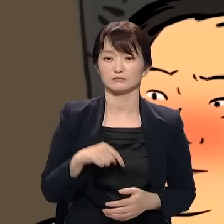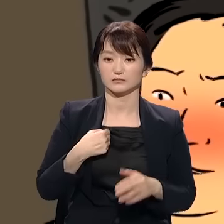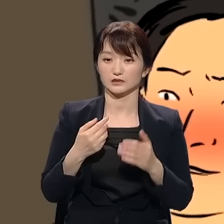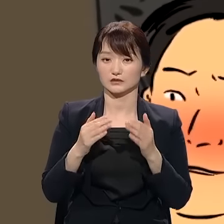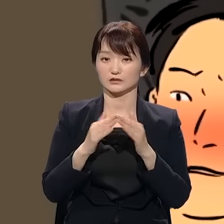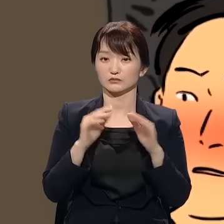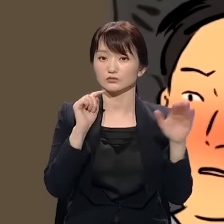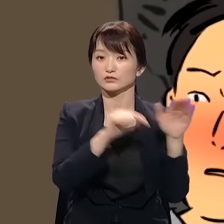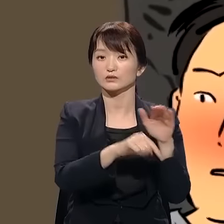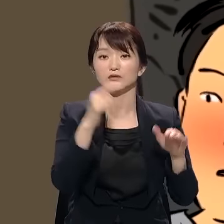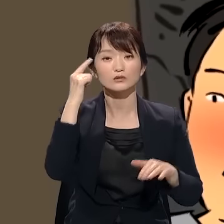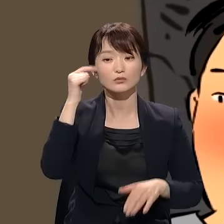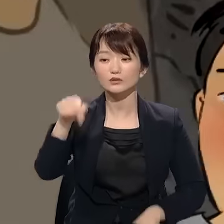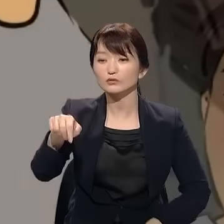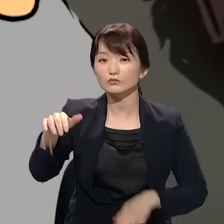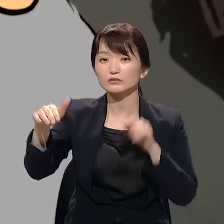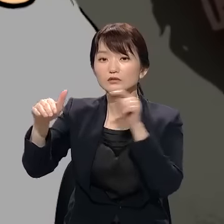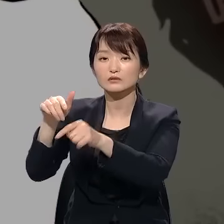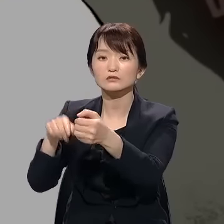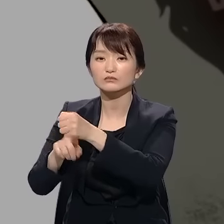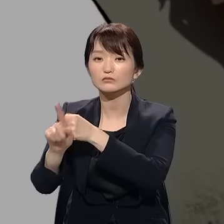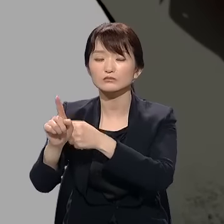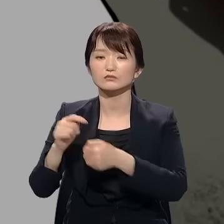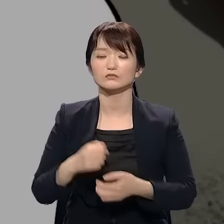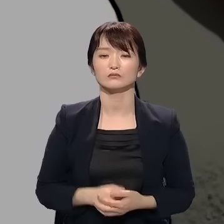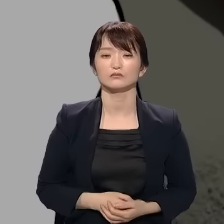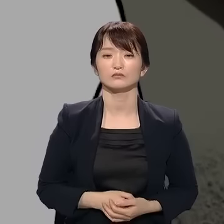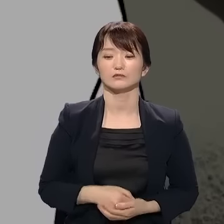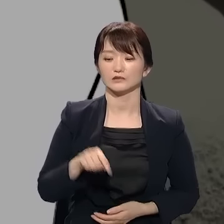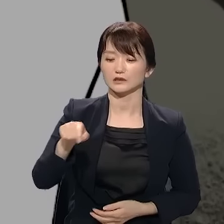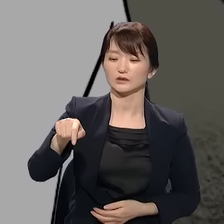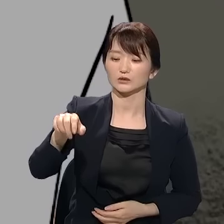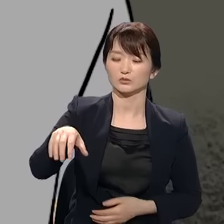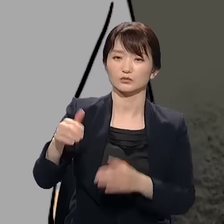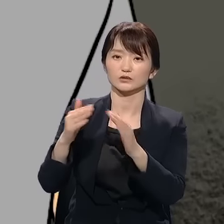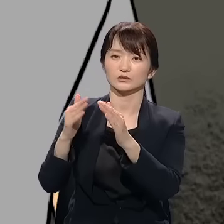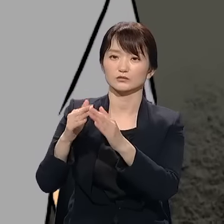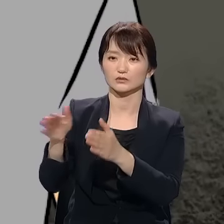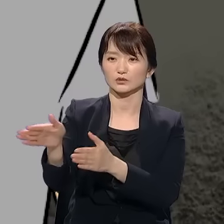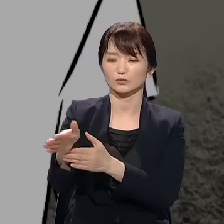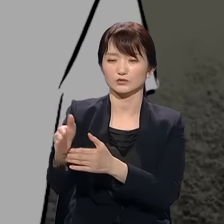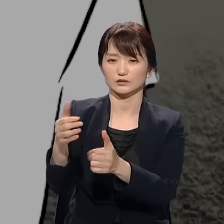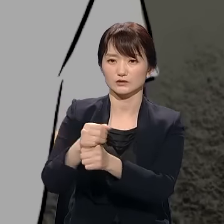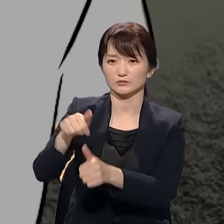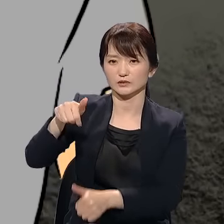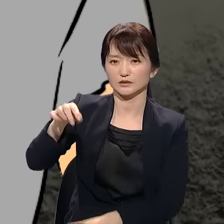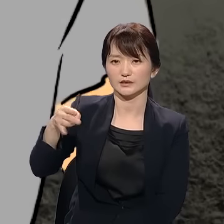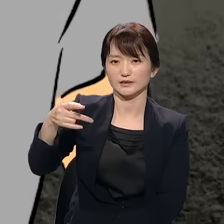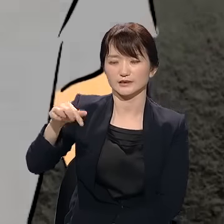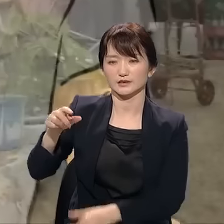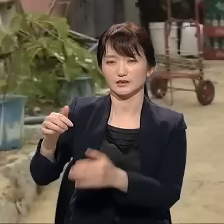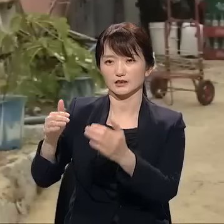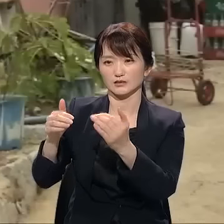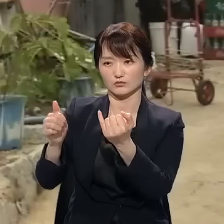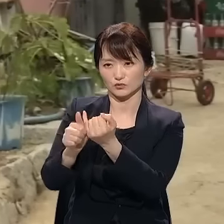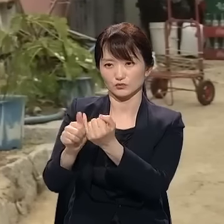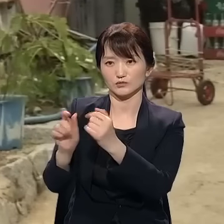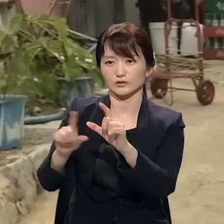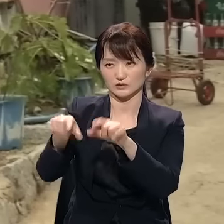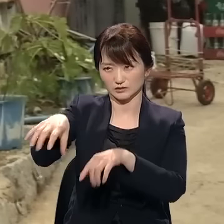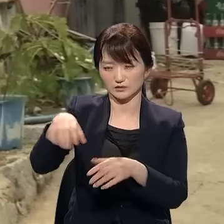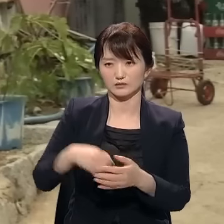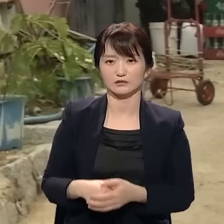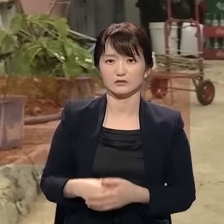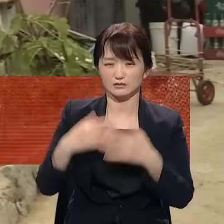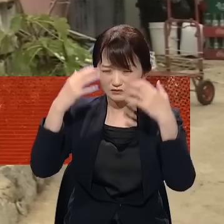가야지 왜 2층 살림집으로가 그러게나 말입니다 그 집이 어촌계장 부부가 사는 집이었는데 여름이었다 했잖아요 더워서